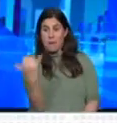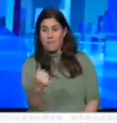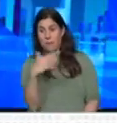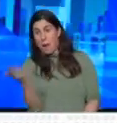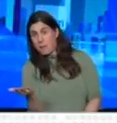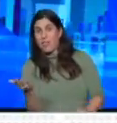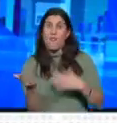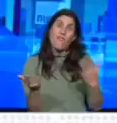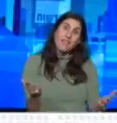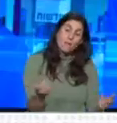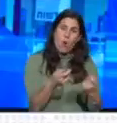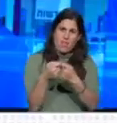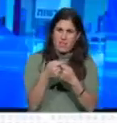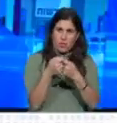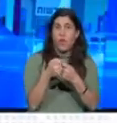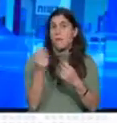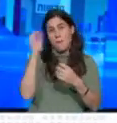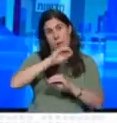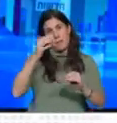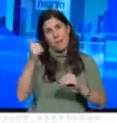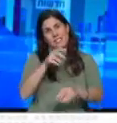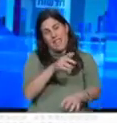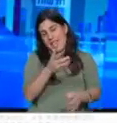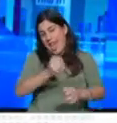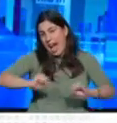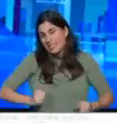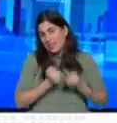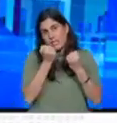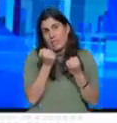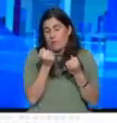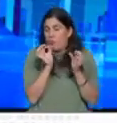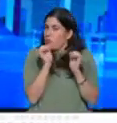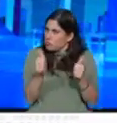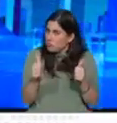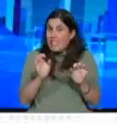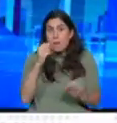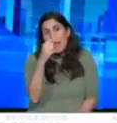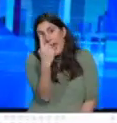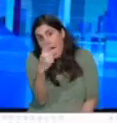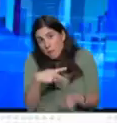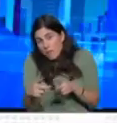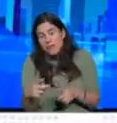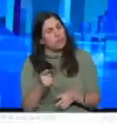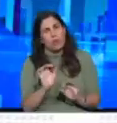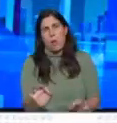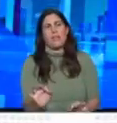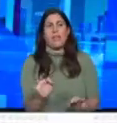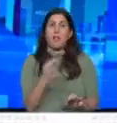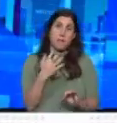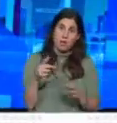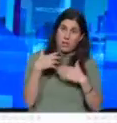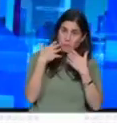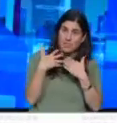מהשמאל שמלמדים מה זה אקטיביזם על הכיפק, אם מביאים מצד אחד, זה היום ונורא ולא מקובל. אז משהו מספר